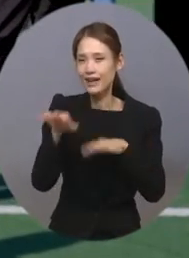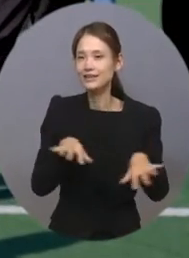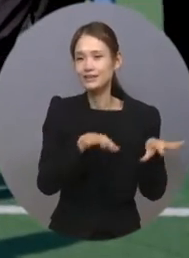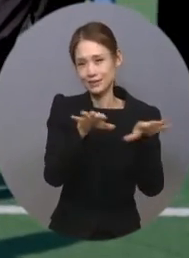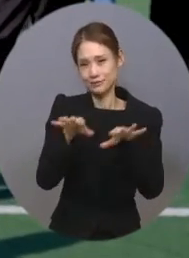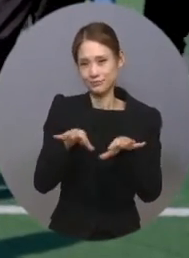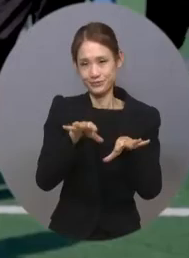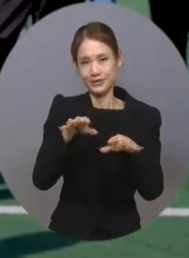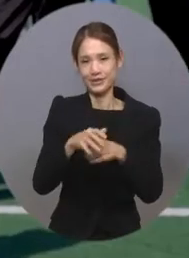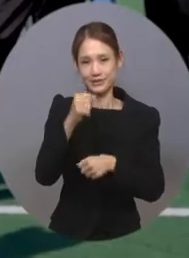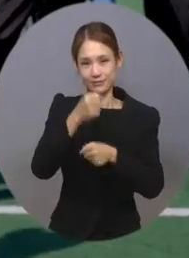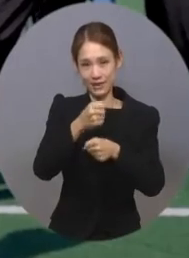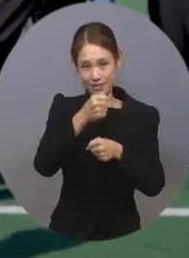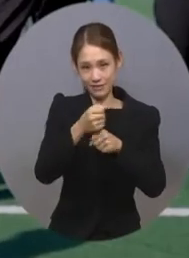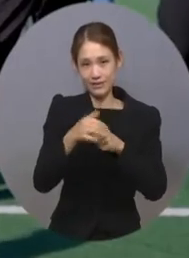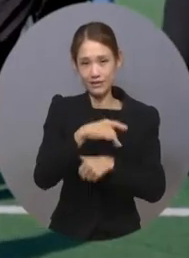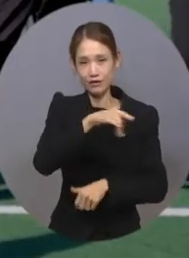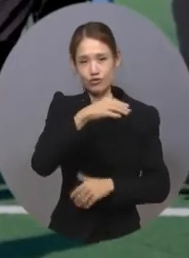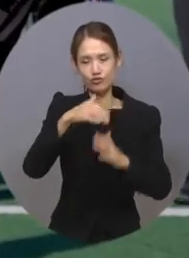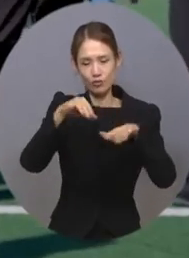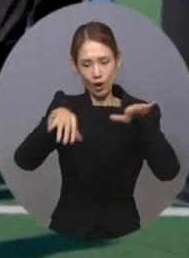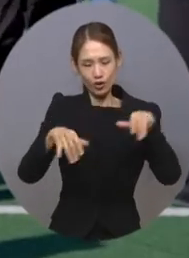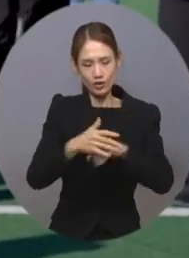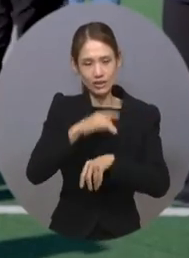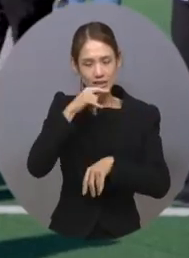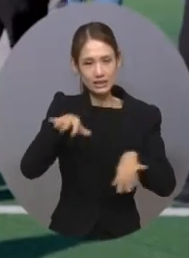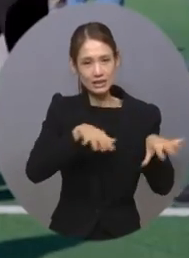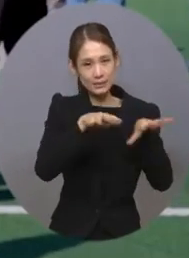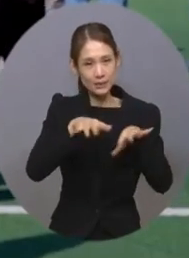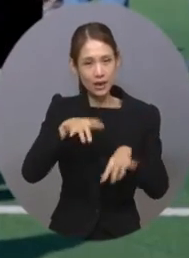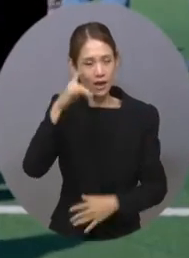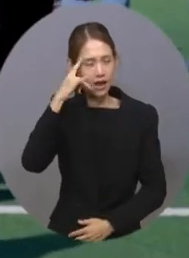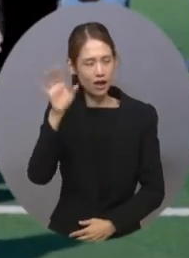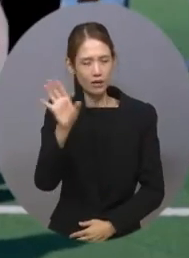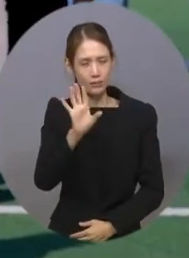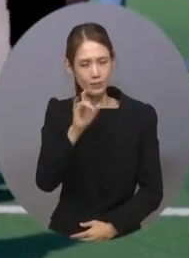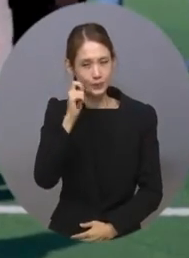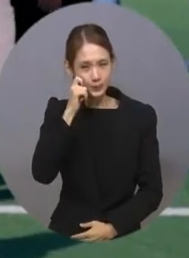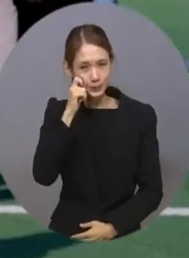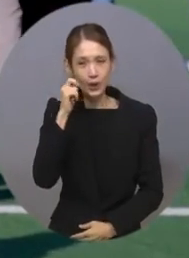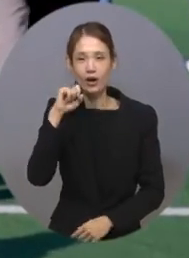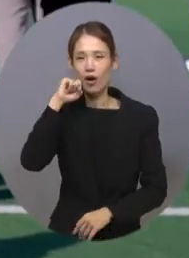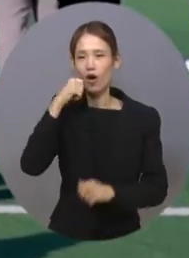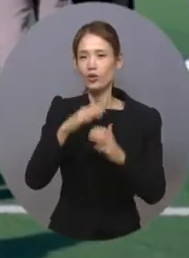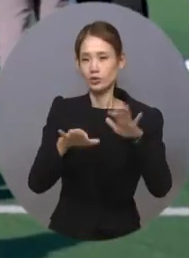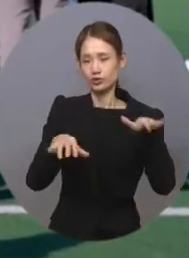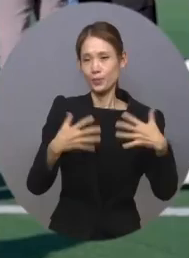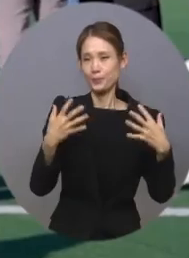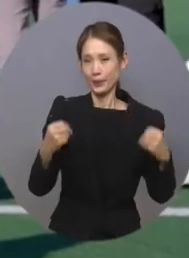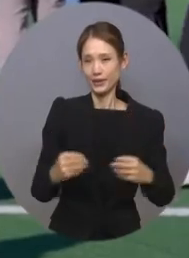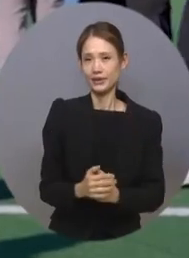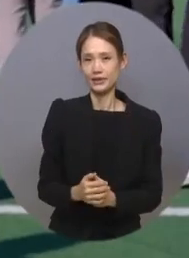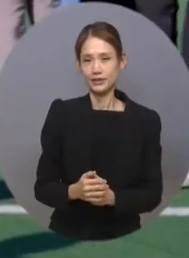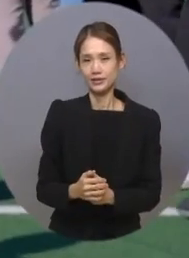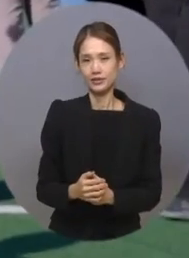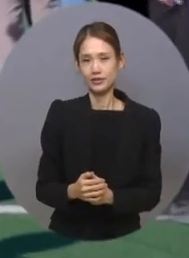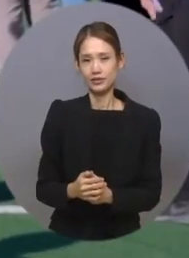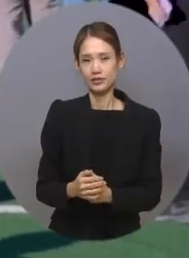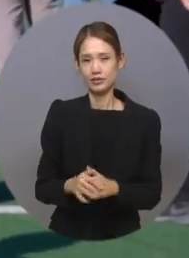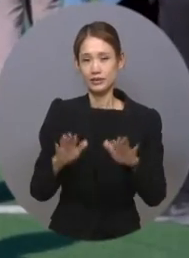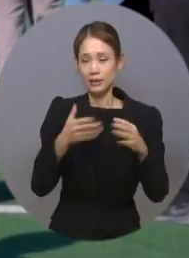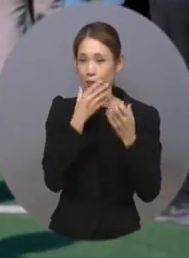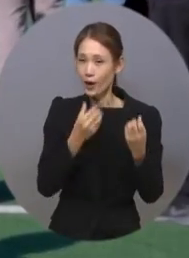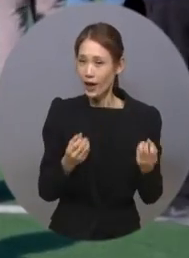김장입니다. 하지만 아직 우리 주변에는 김장을 생각지도 못하는 어려운 이웃들이 많이 있습니다.